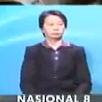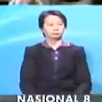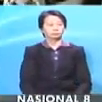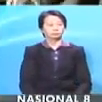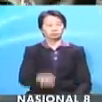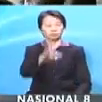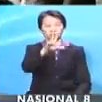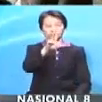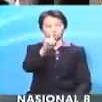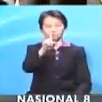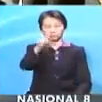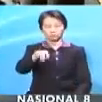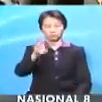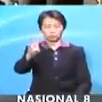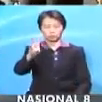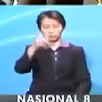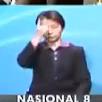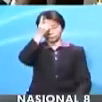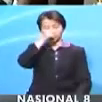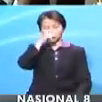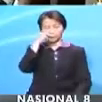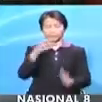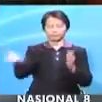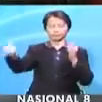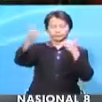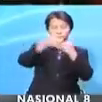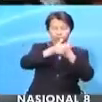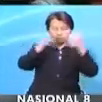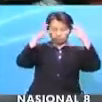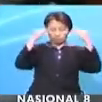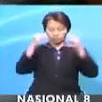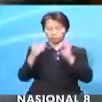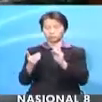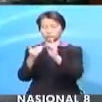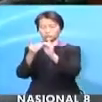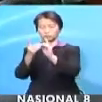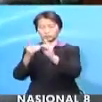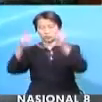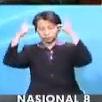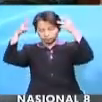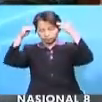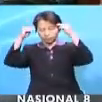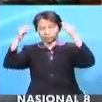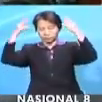31 Juli David tiba di Belanda bagi bertemu rakyat